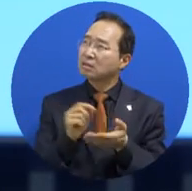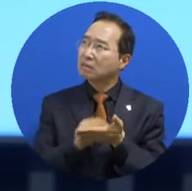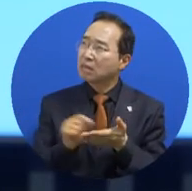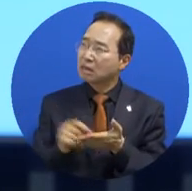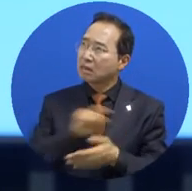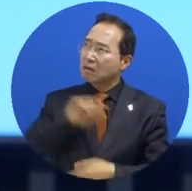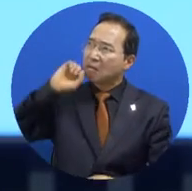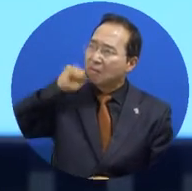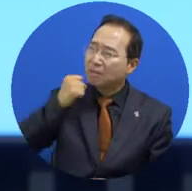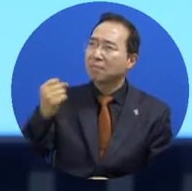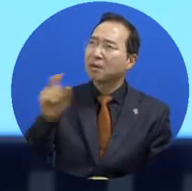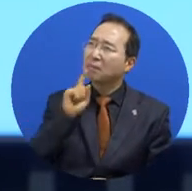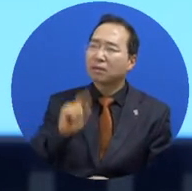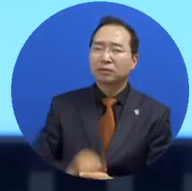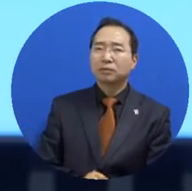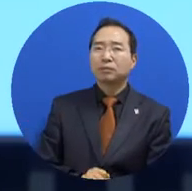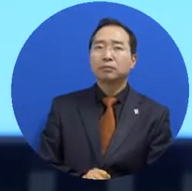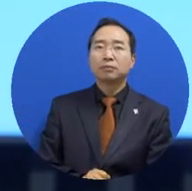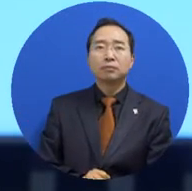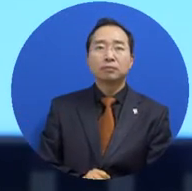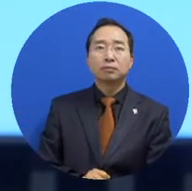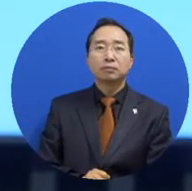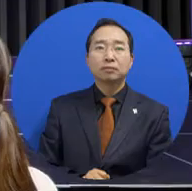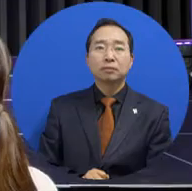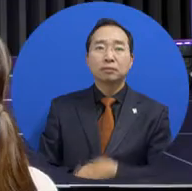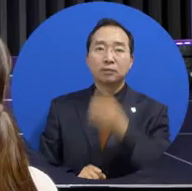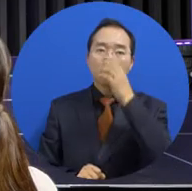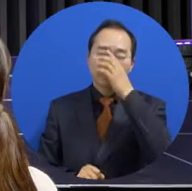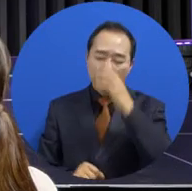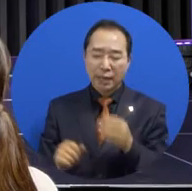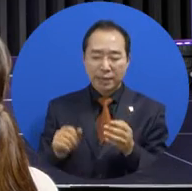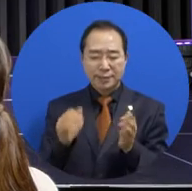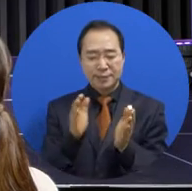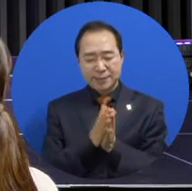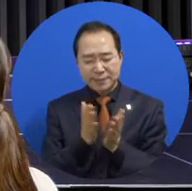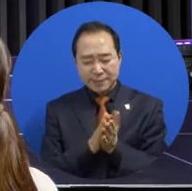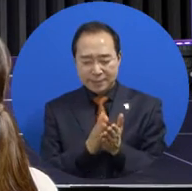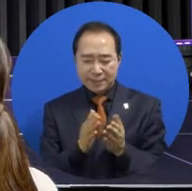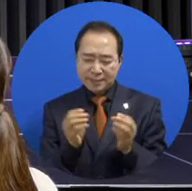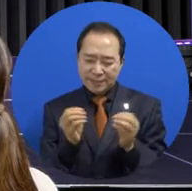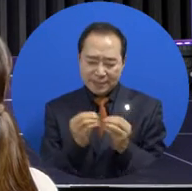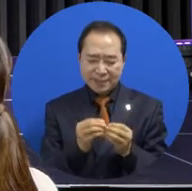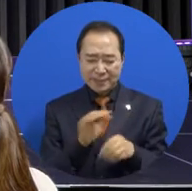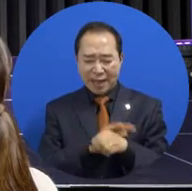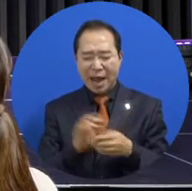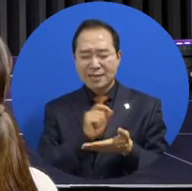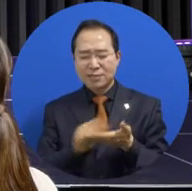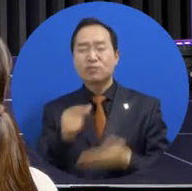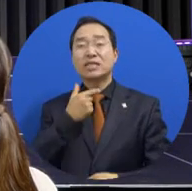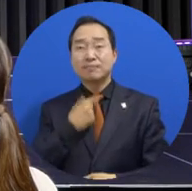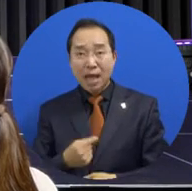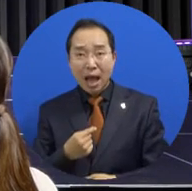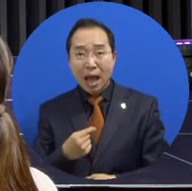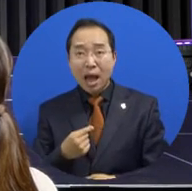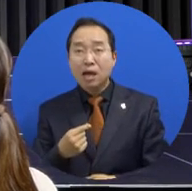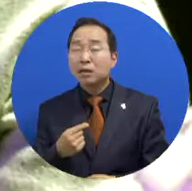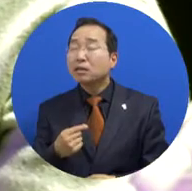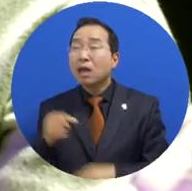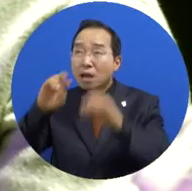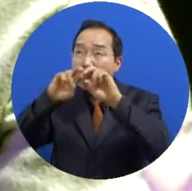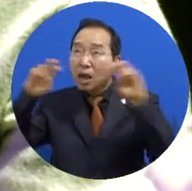태어나서 이렇게 힘든 일 처음 해봤다, 막 이런 토로를 하시는데, 근데 잘 쓰고 싶다가 뭐냐면 빨리 잘 쓰고